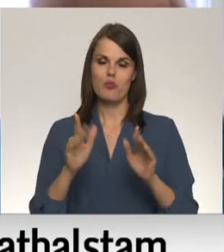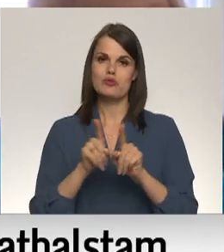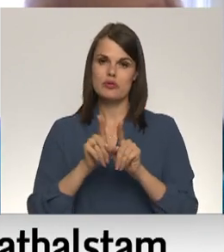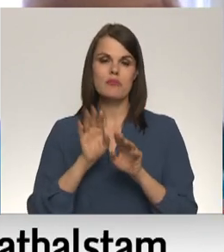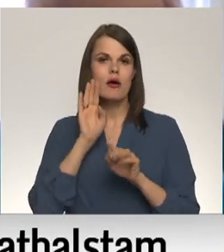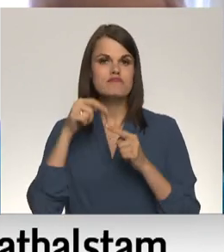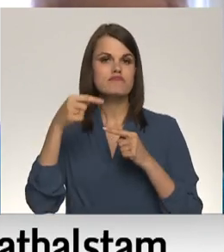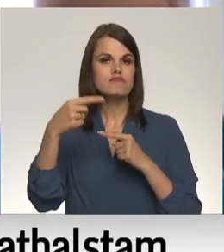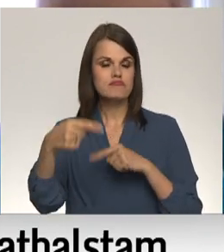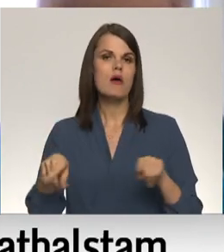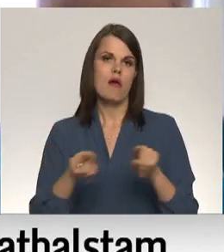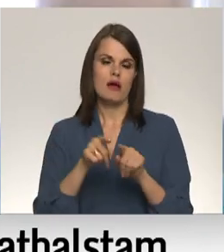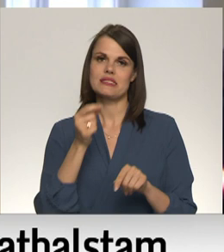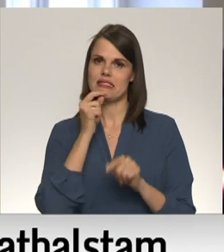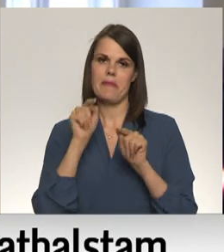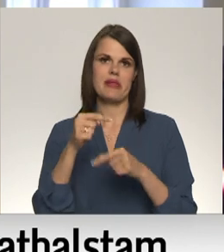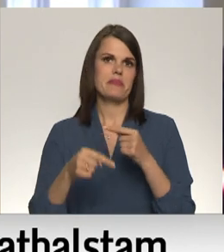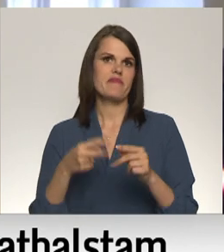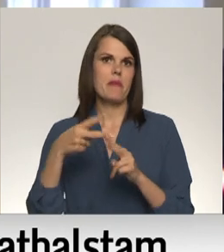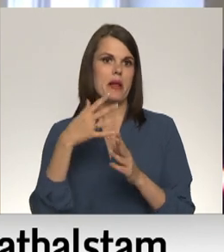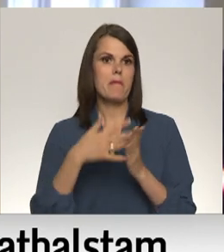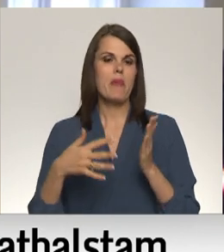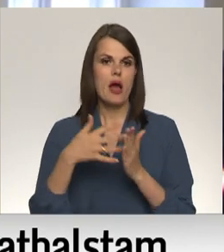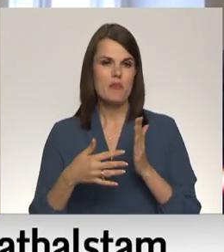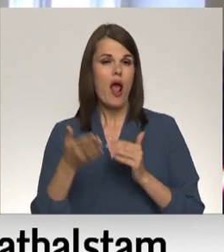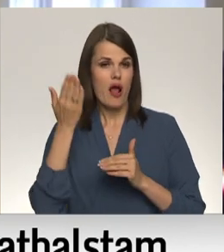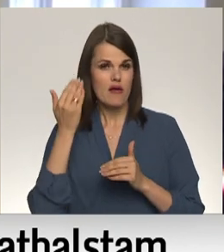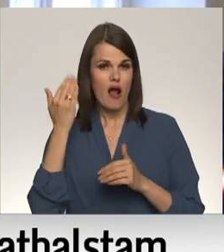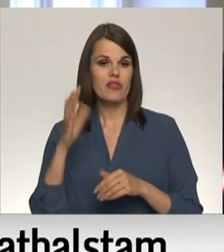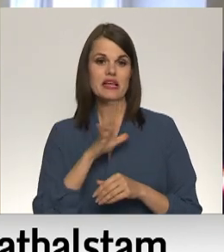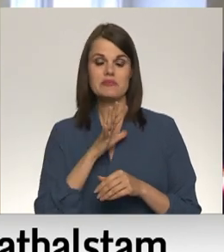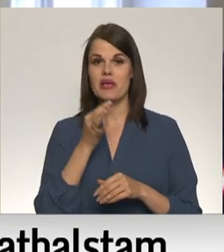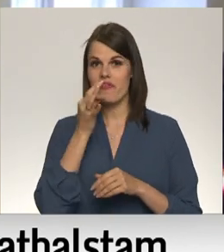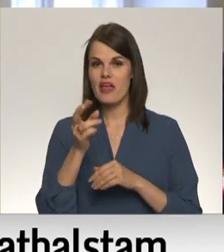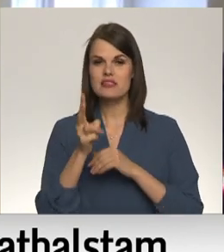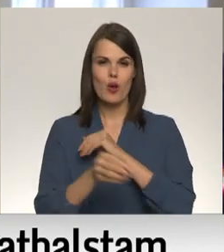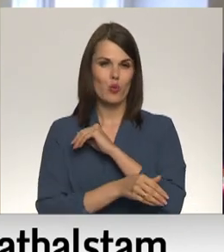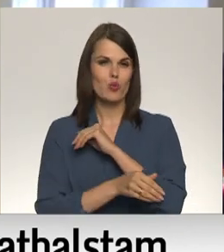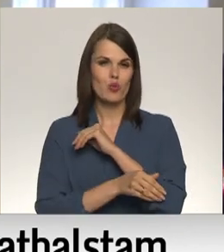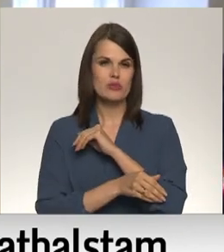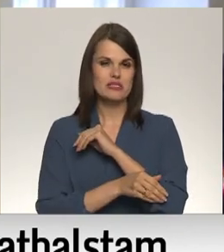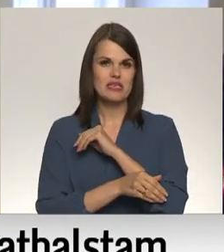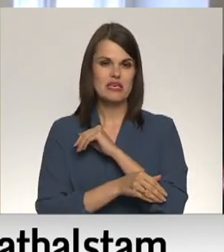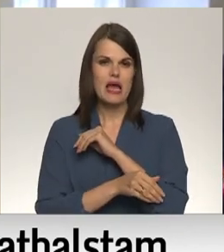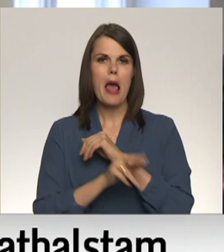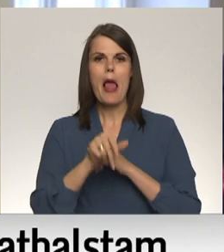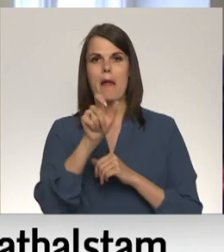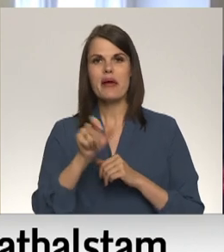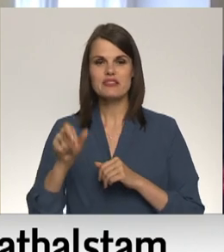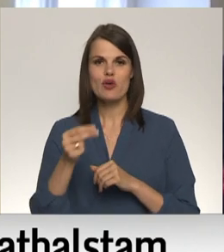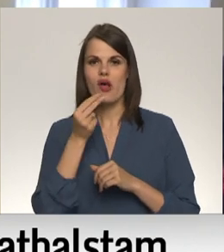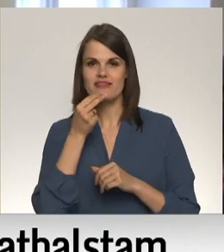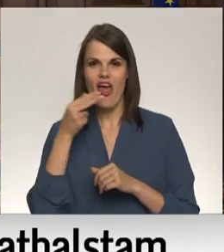turpinātos arī nākošajos gados. Ja kādreiz teica, ka trūcīgie pensionāri reņģēdāji, reņģis